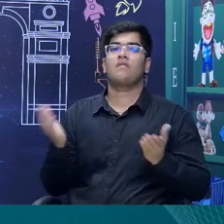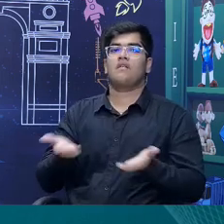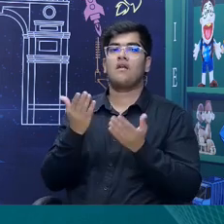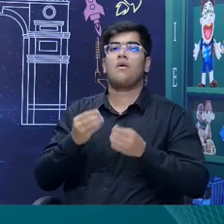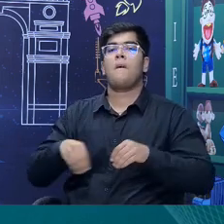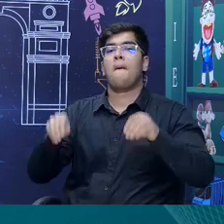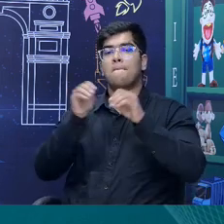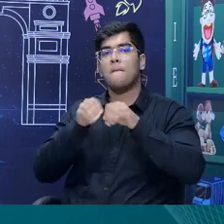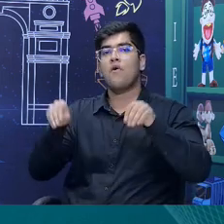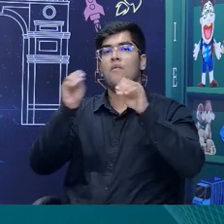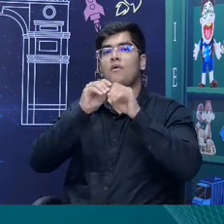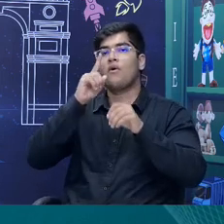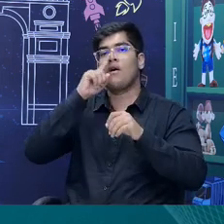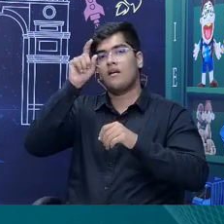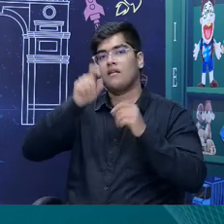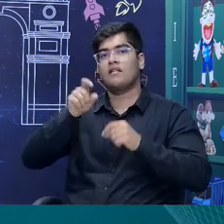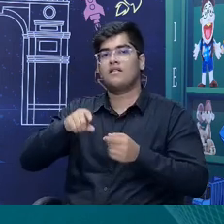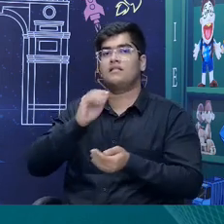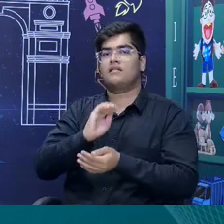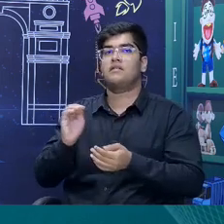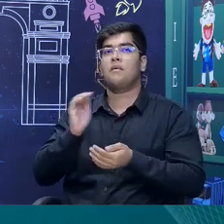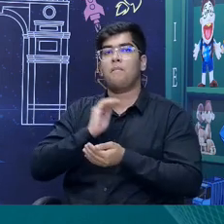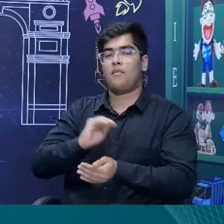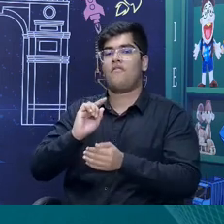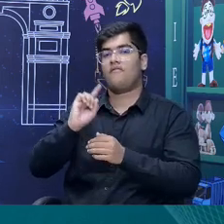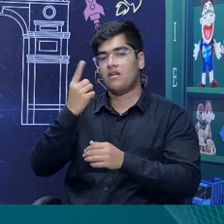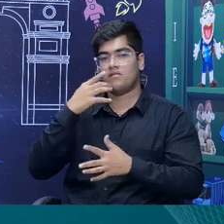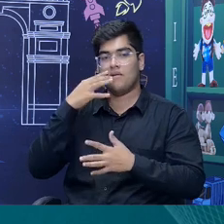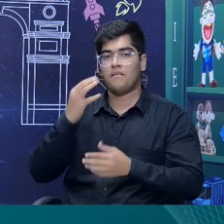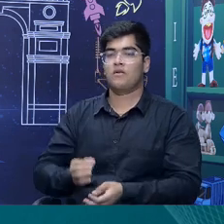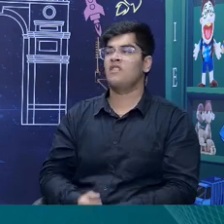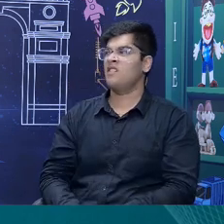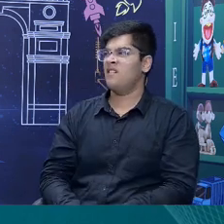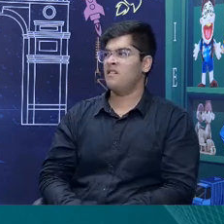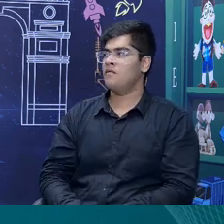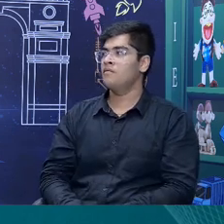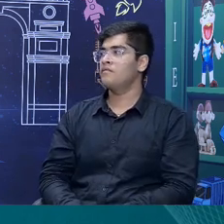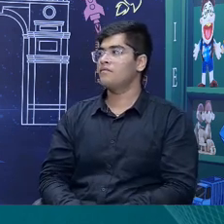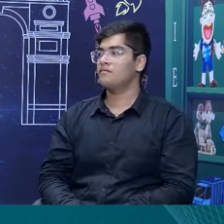आईटी इस वेरी इंपॉर्टेंट दिस टर्मिनोलॉजी इस वेरी वेरी इंपॉर्टेंट